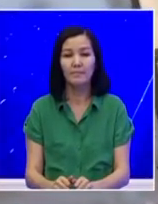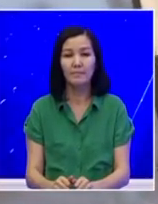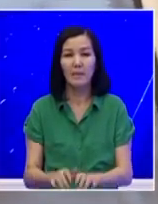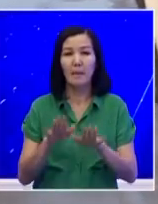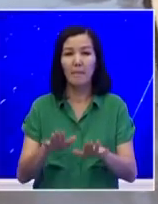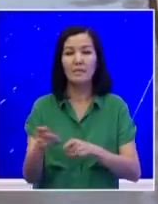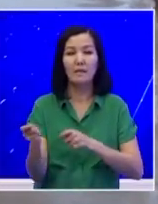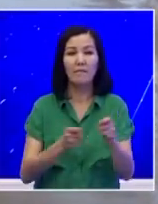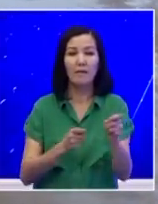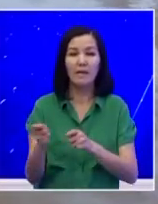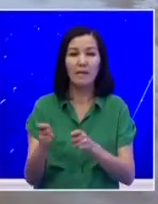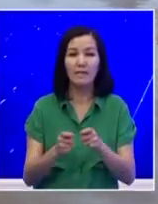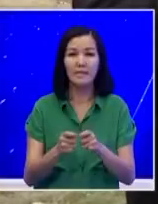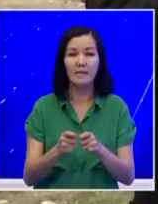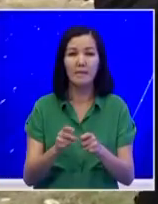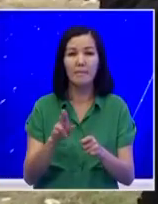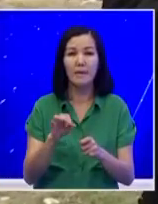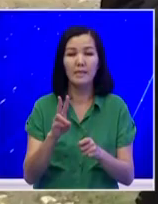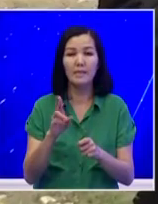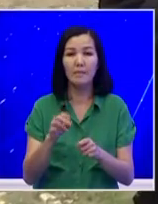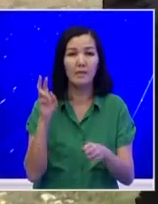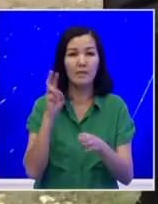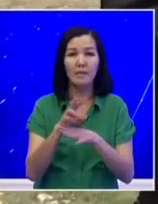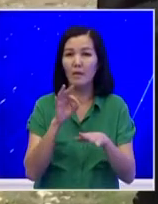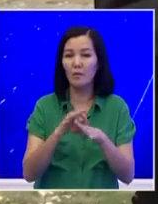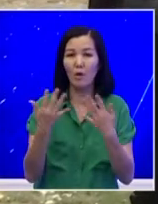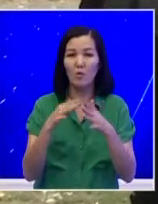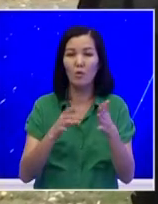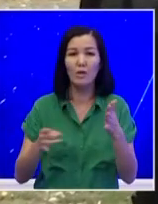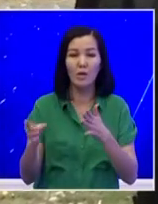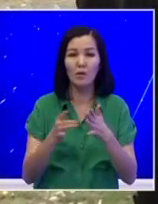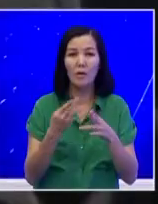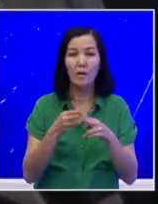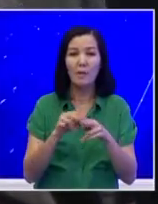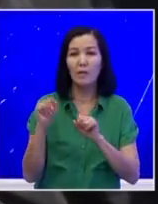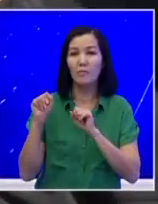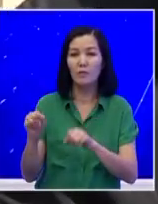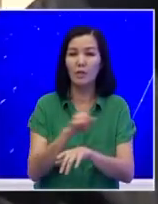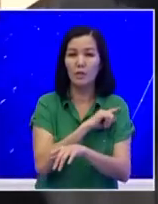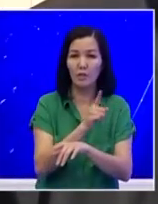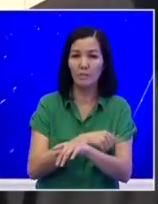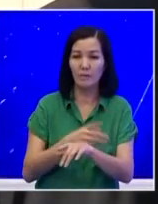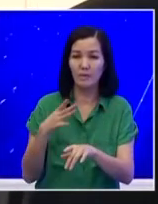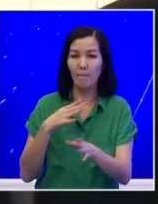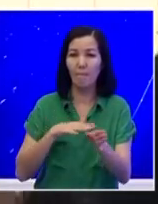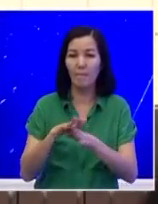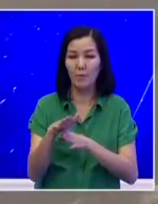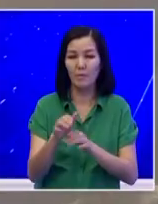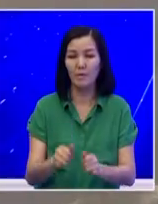Местные власти намерены за весь период пандемии не пропустить вирус в аулы района, потому меры защиты предпринимаются